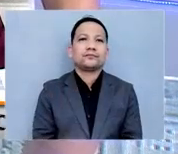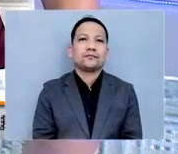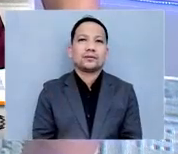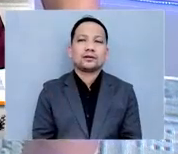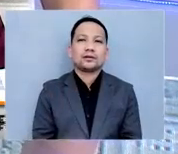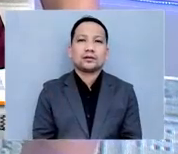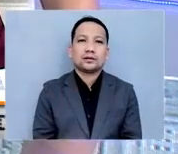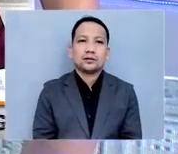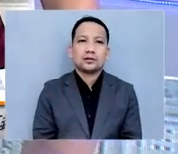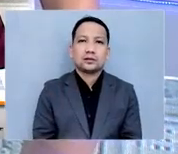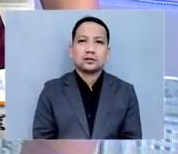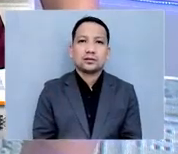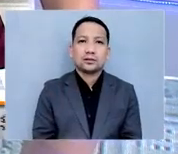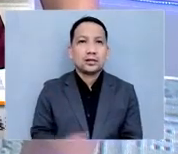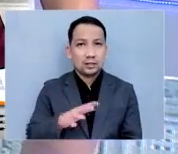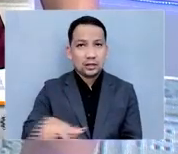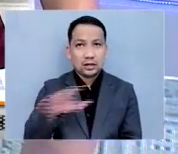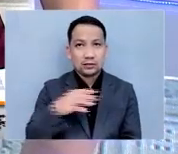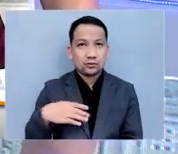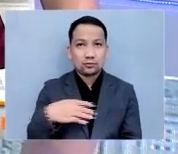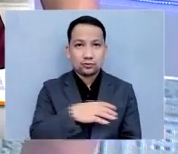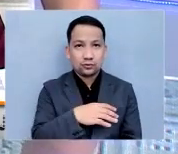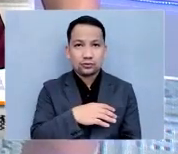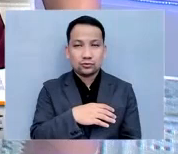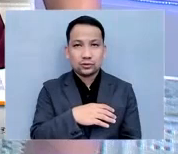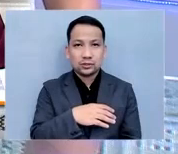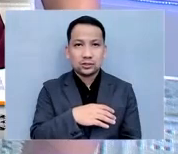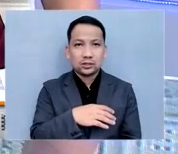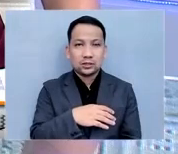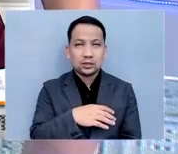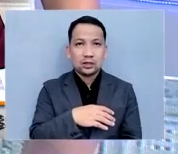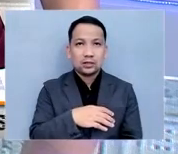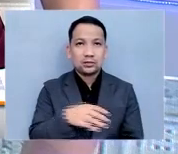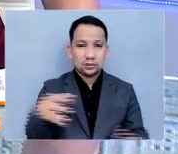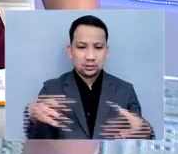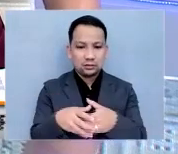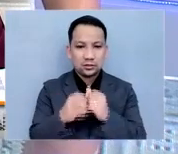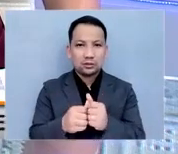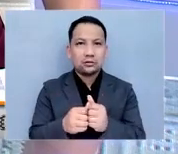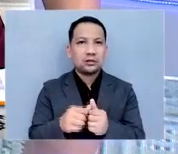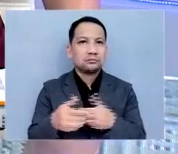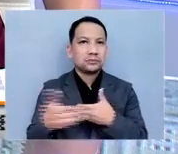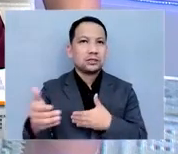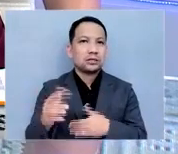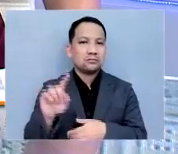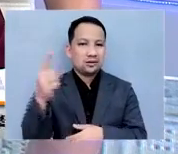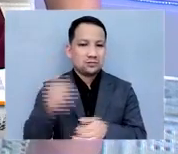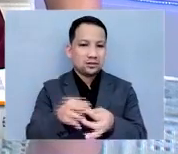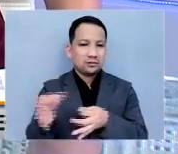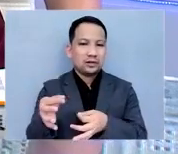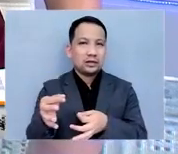Nagkaisa naman ang halos lahat ng kongresista para muling patawan ng suspensyon si Congressman Teves. Nalalagay daw kasi